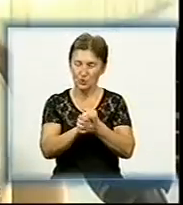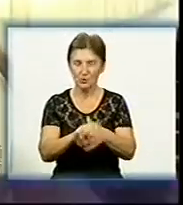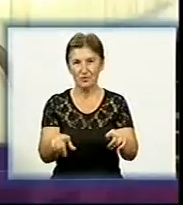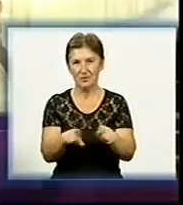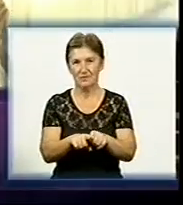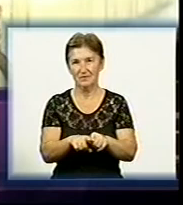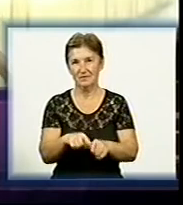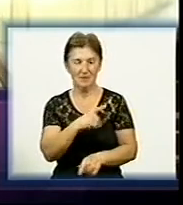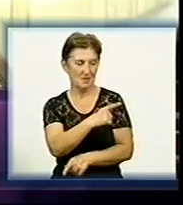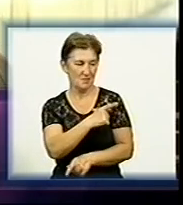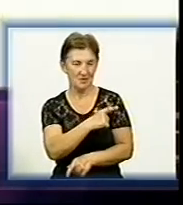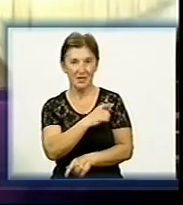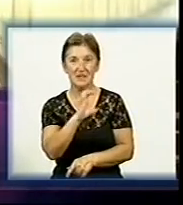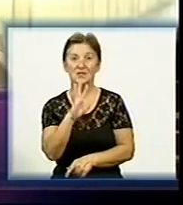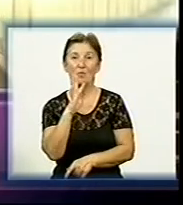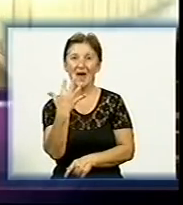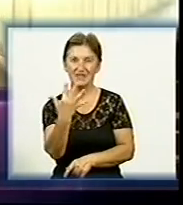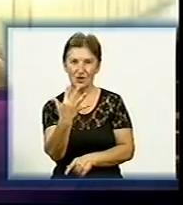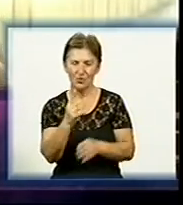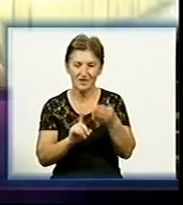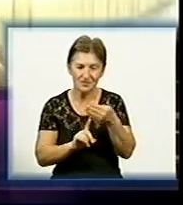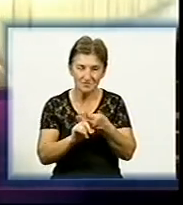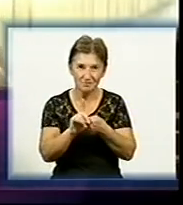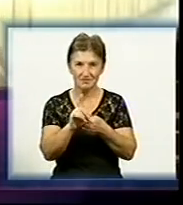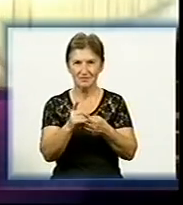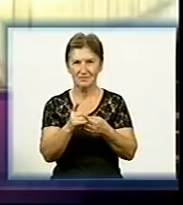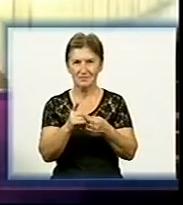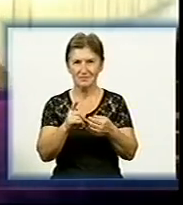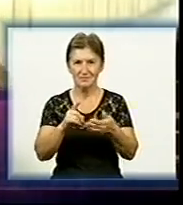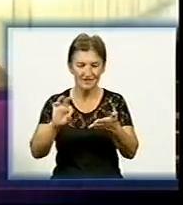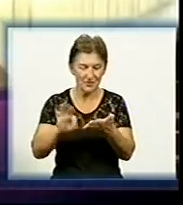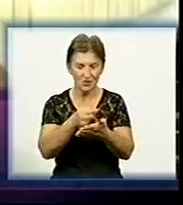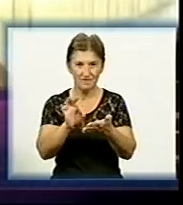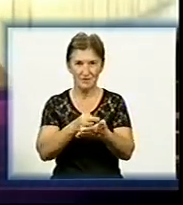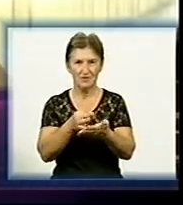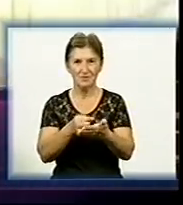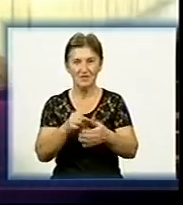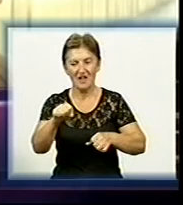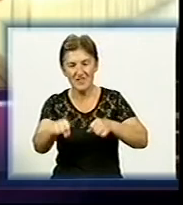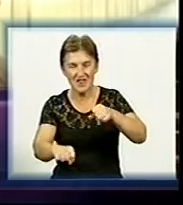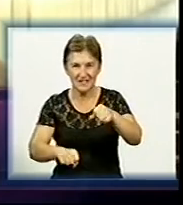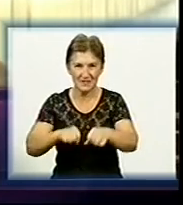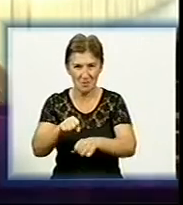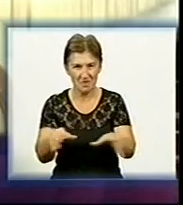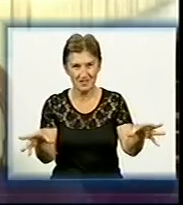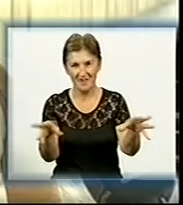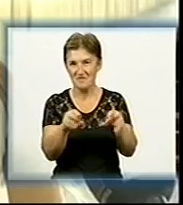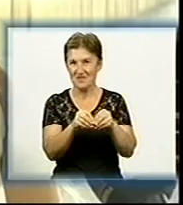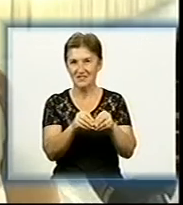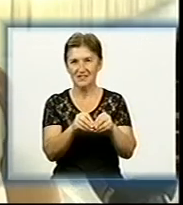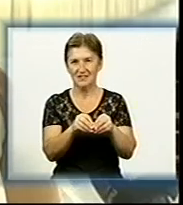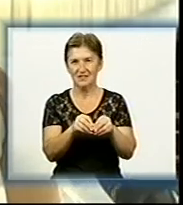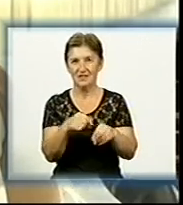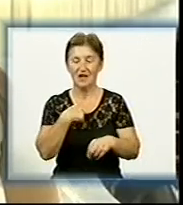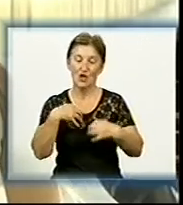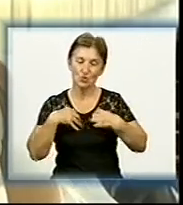та друзі дружимо з 5 років. Плітемо з бісеру, катаємося на велосипеді. Я дуже скучаю за